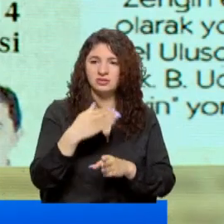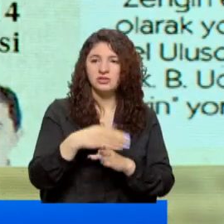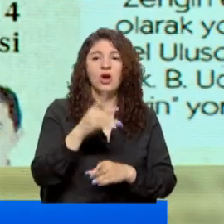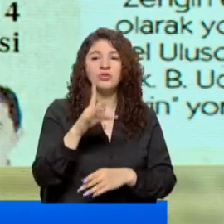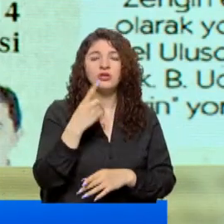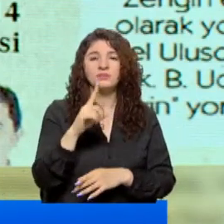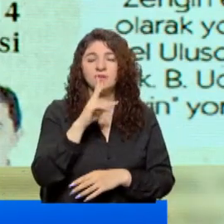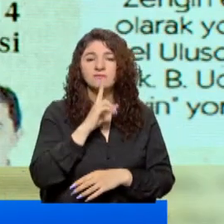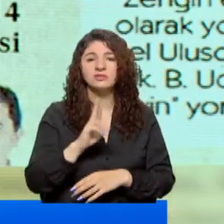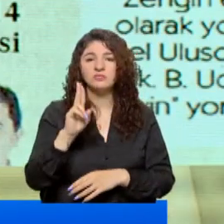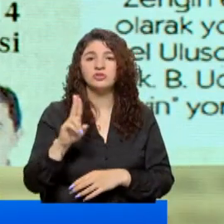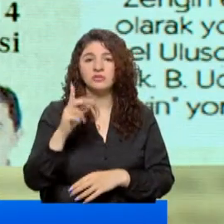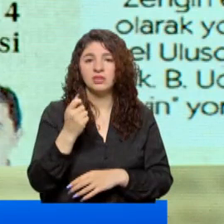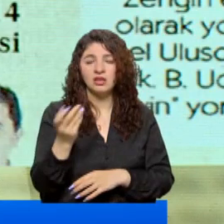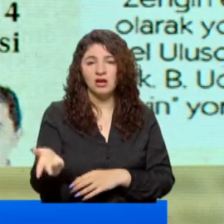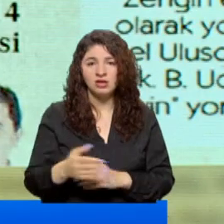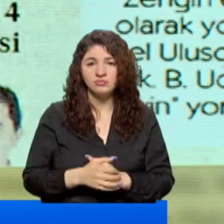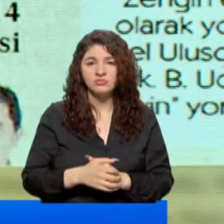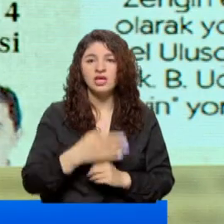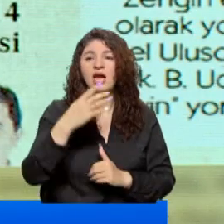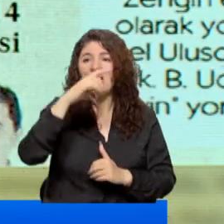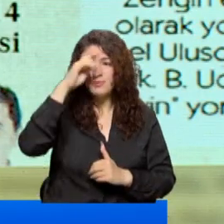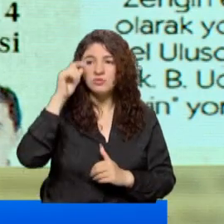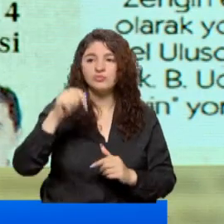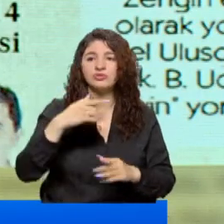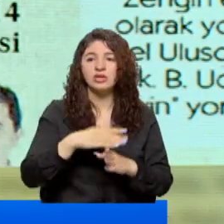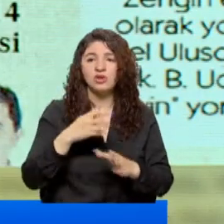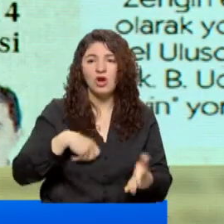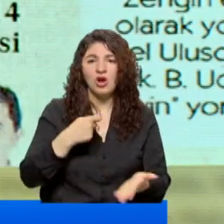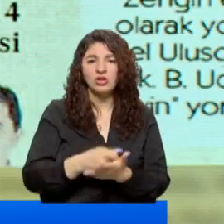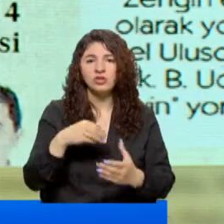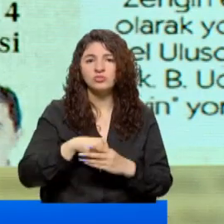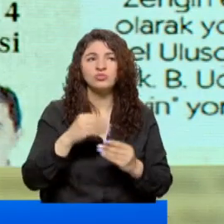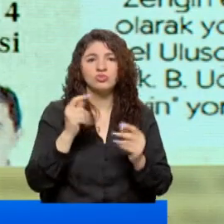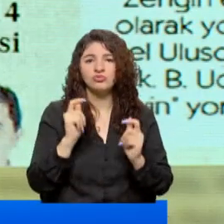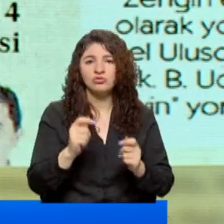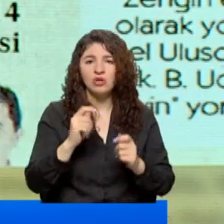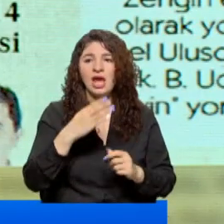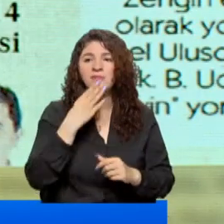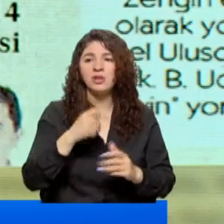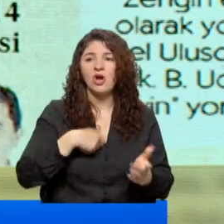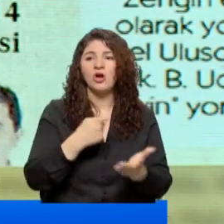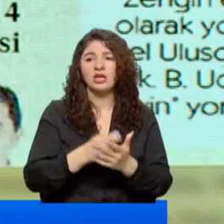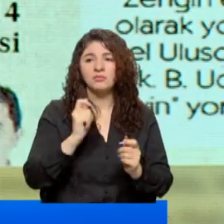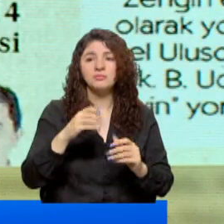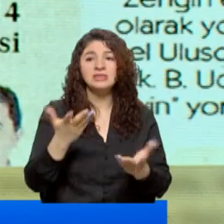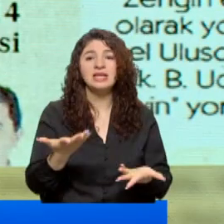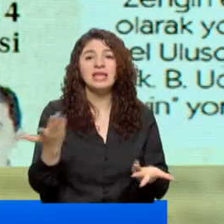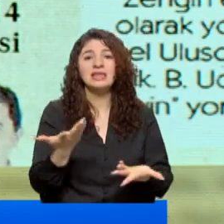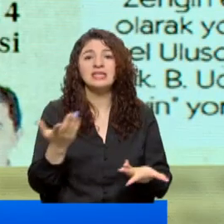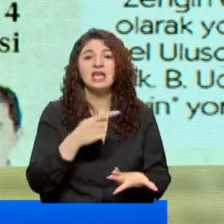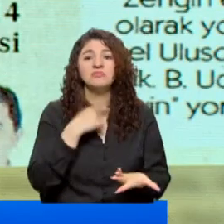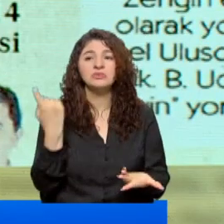14 bin 277 lira emekçinin Bu taksitte ödenebilmesi çok zor emeklinin ödenebilmesi ise